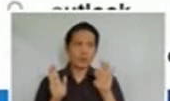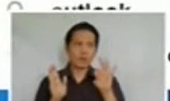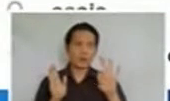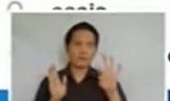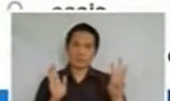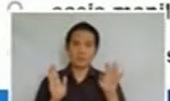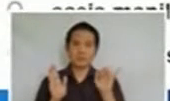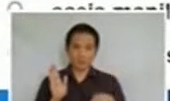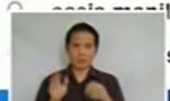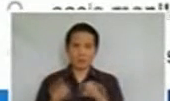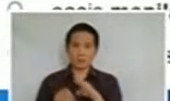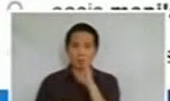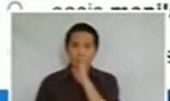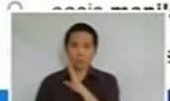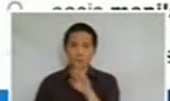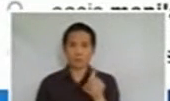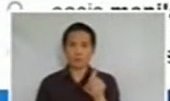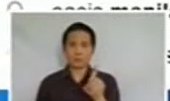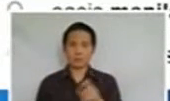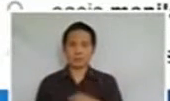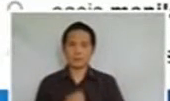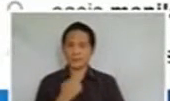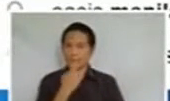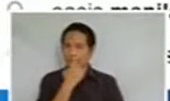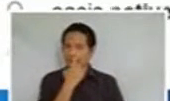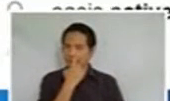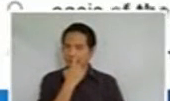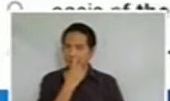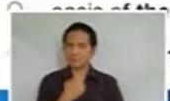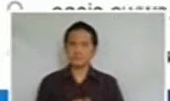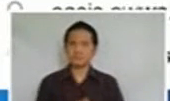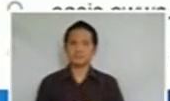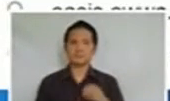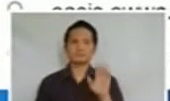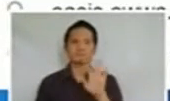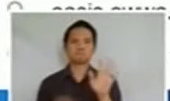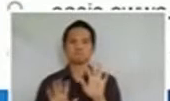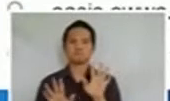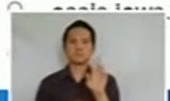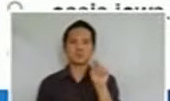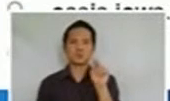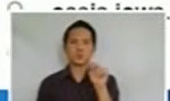quarantine facilities. So, nakalagay din po sa system na